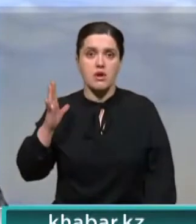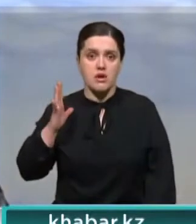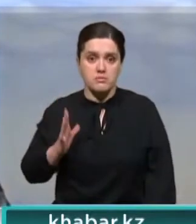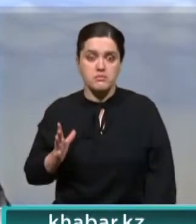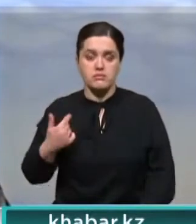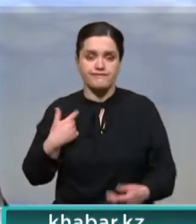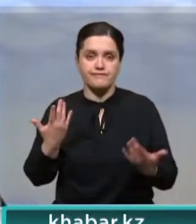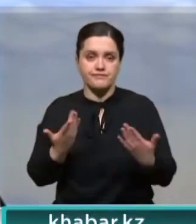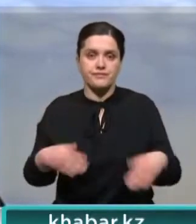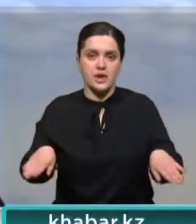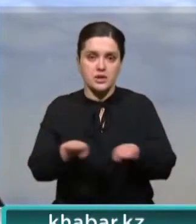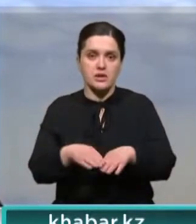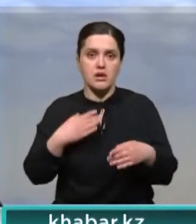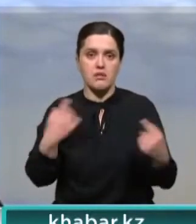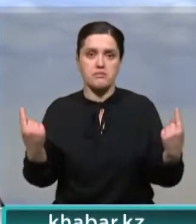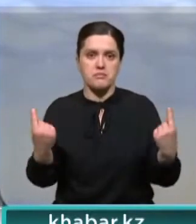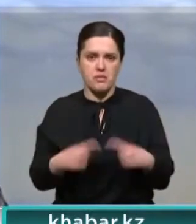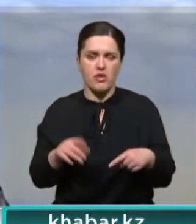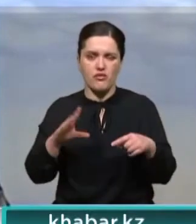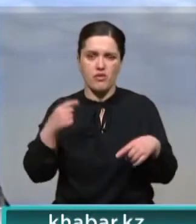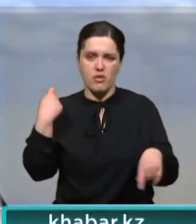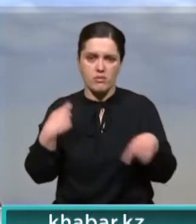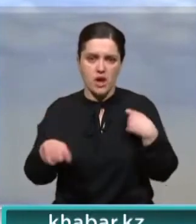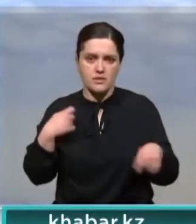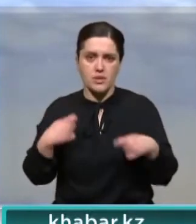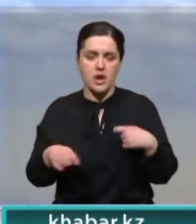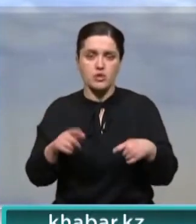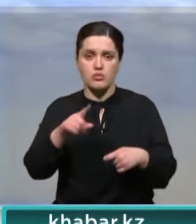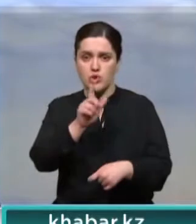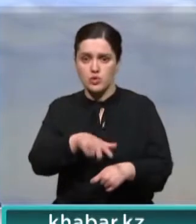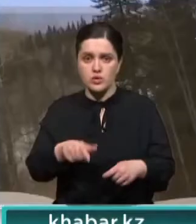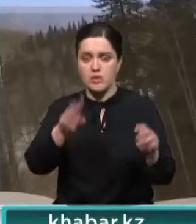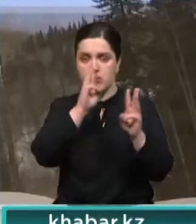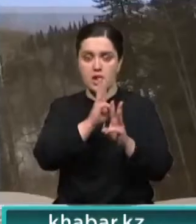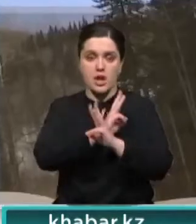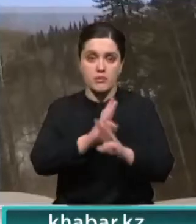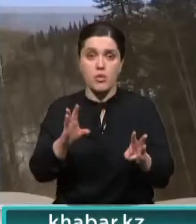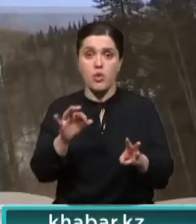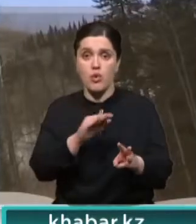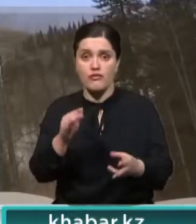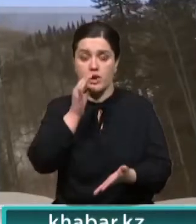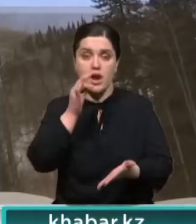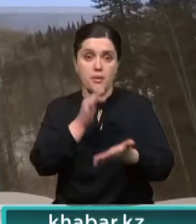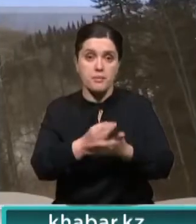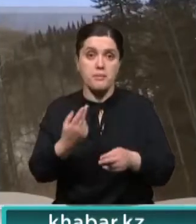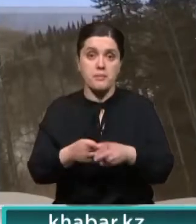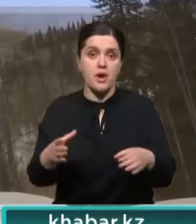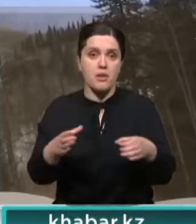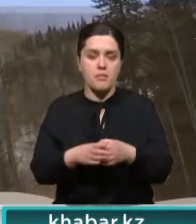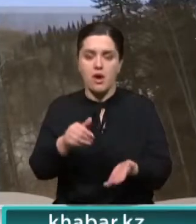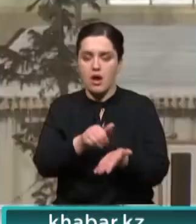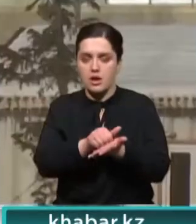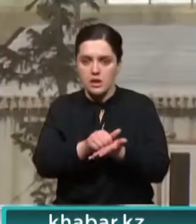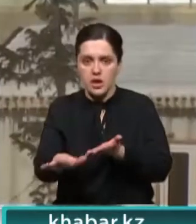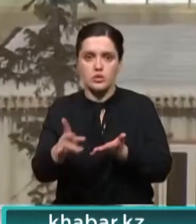закрыться. Предприятие распродали, чтобы с людьми рассчитаться. От официальных комментариев подрядчики отказались.